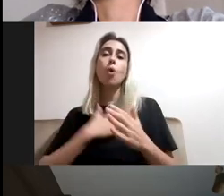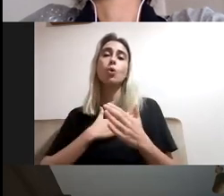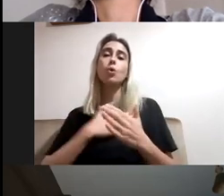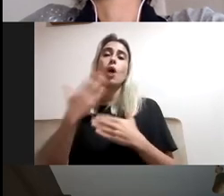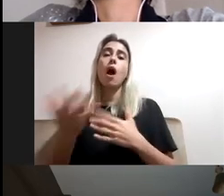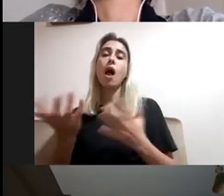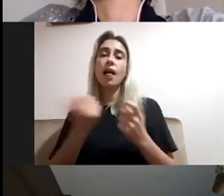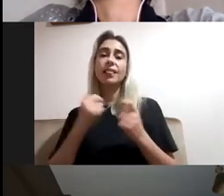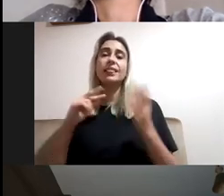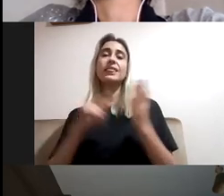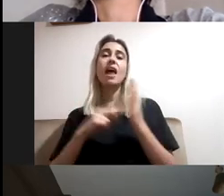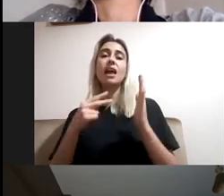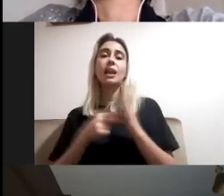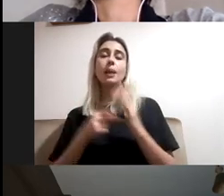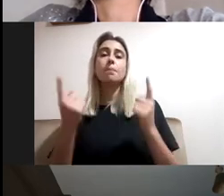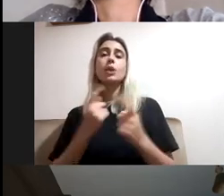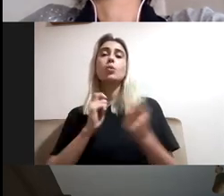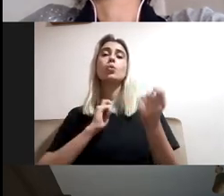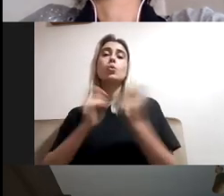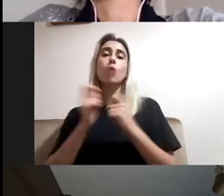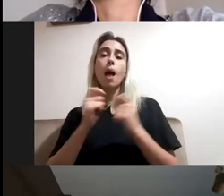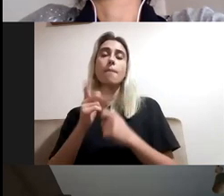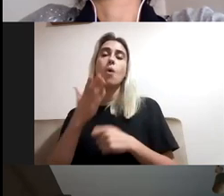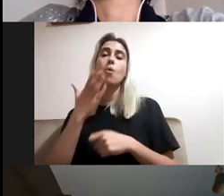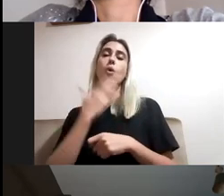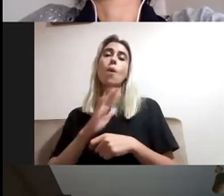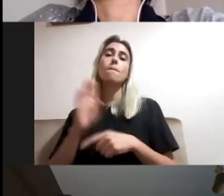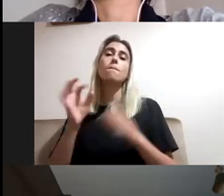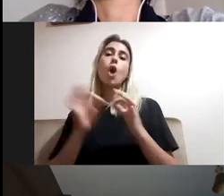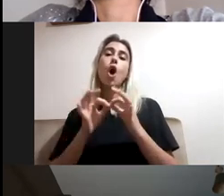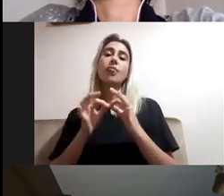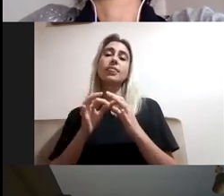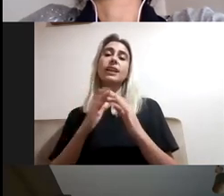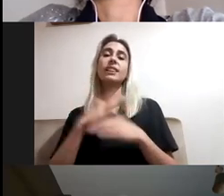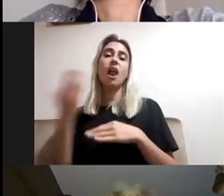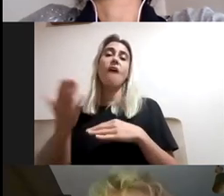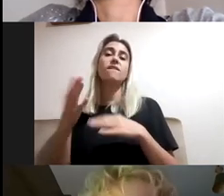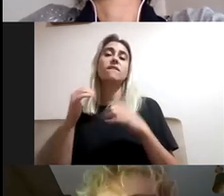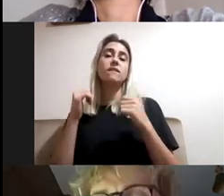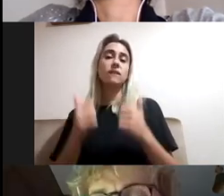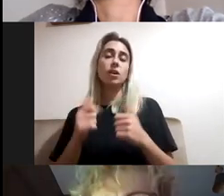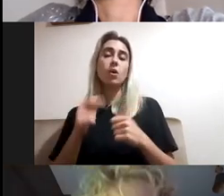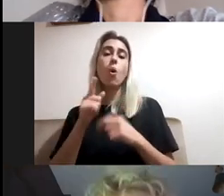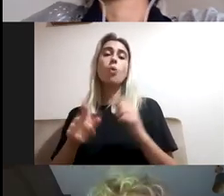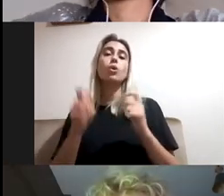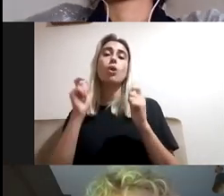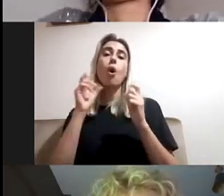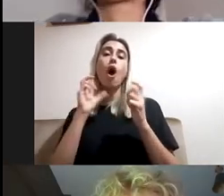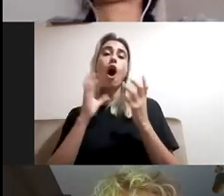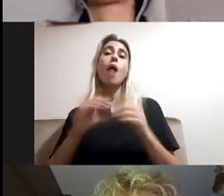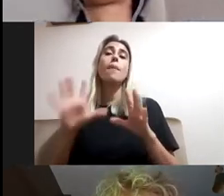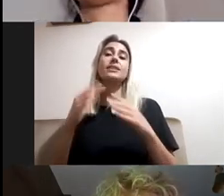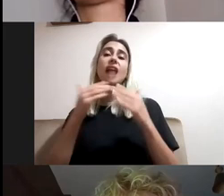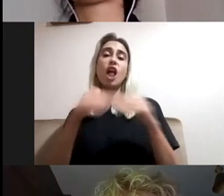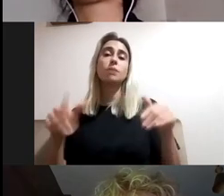teknik bir uygulama pürüzü yok. Bürokratik taraf halledilirse Bunun olmamasını engelleyecek başka